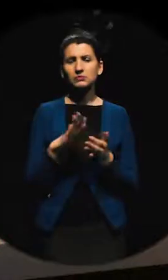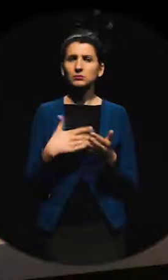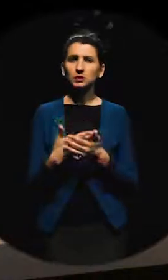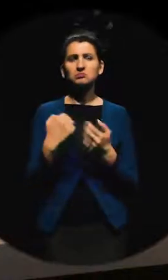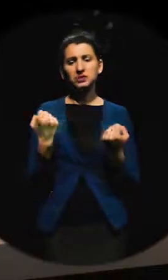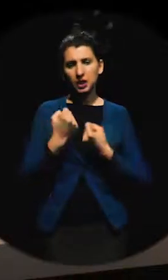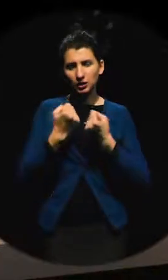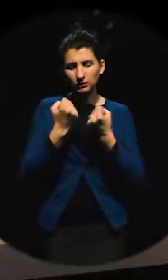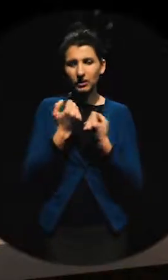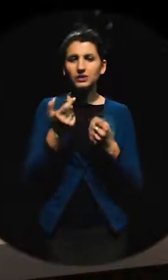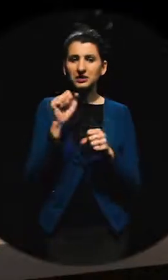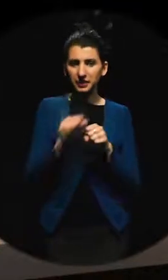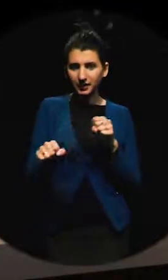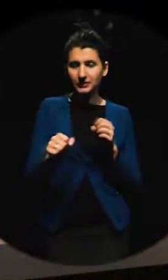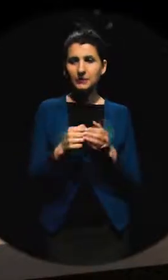zaangażowania, która